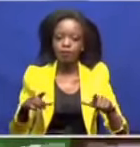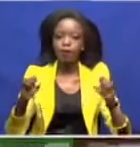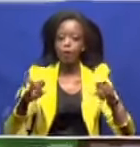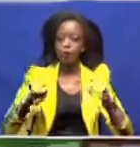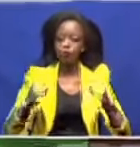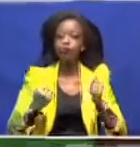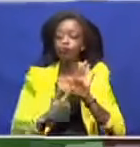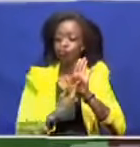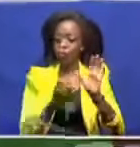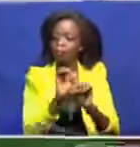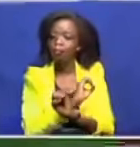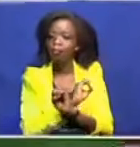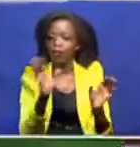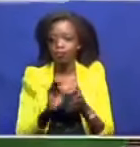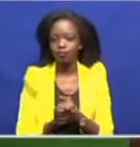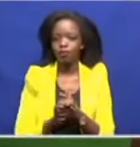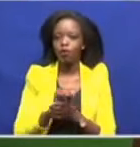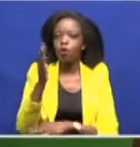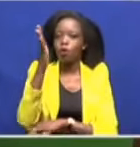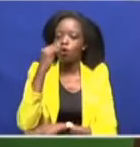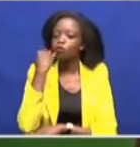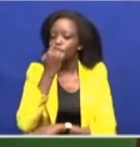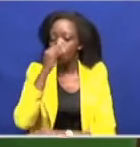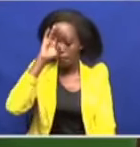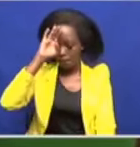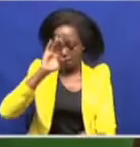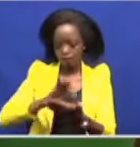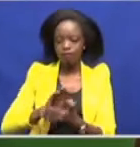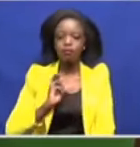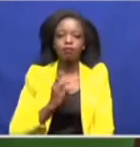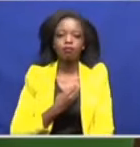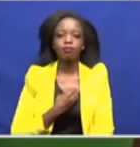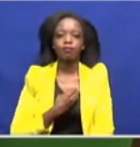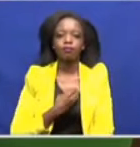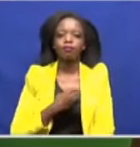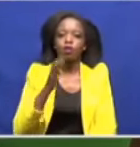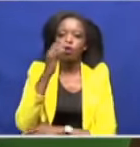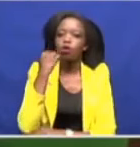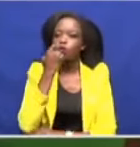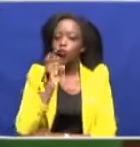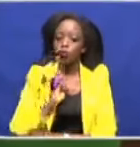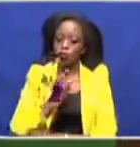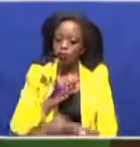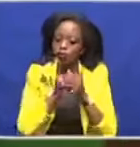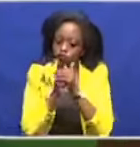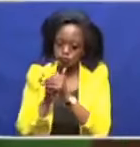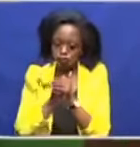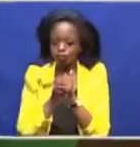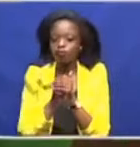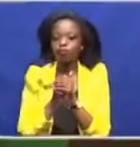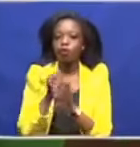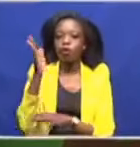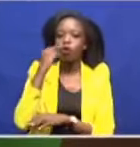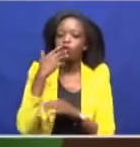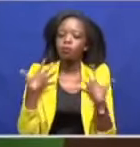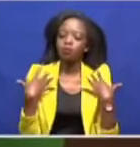yataweza kudhihirisha Mungu tunayemwamini, Mungu tunayemwabudu, Mungu aliye